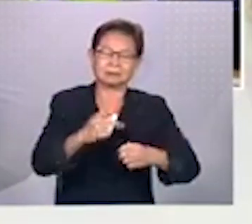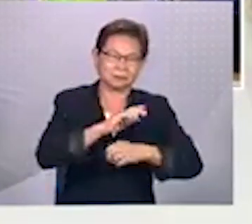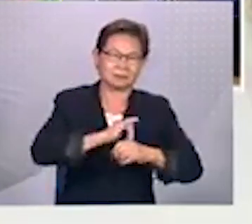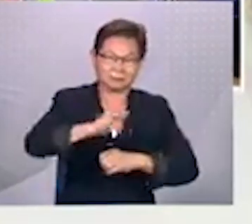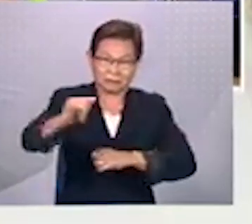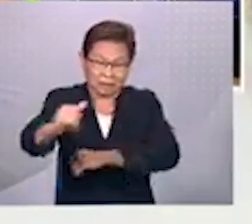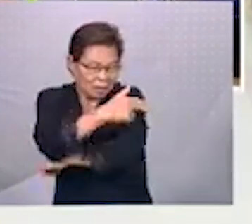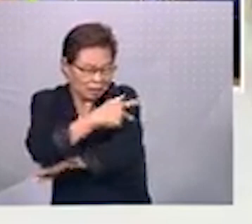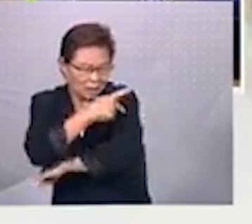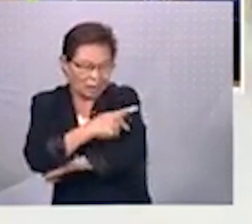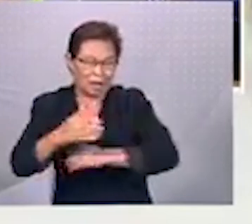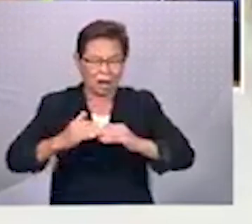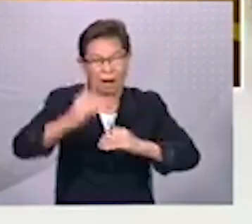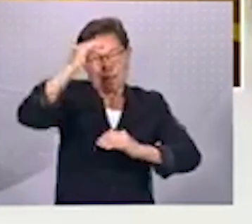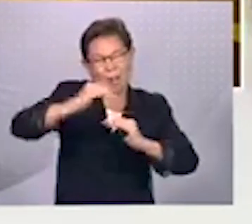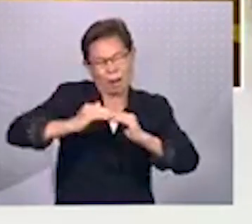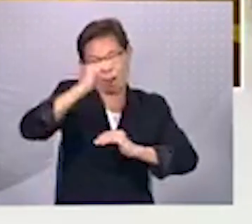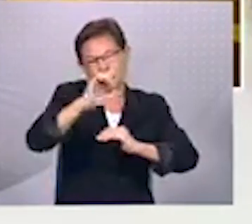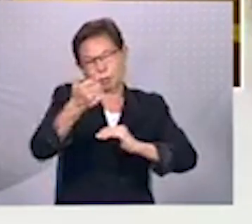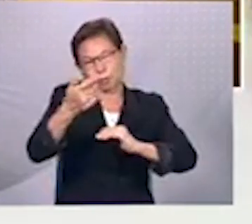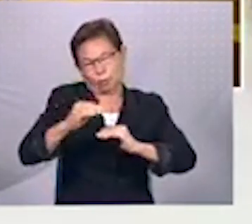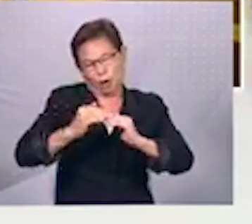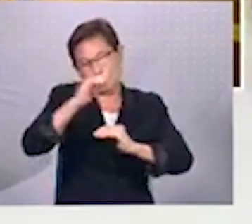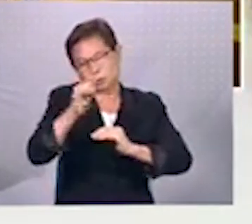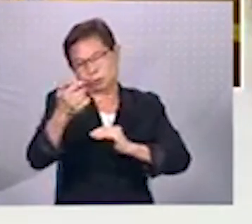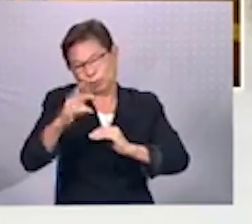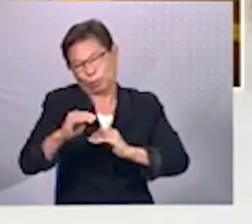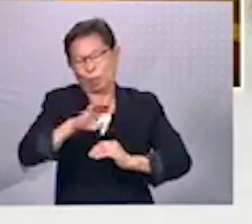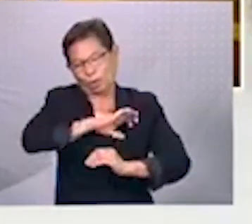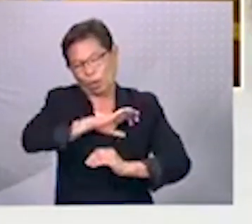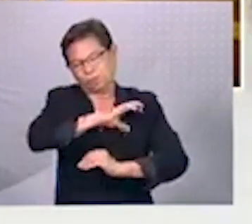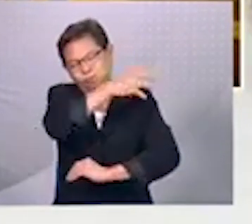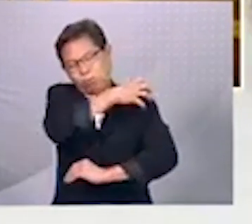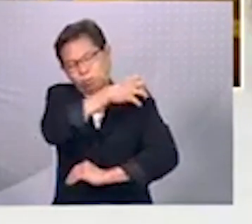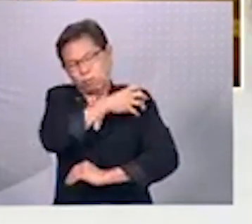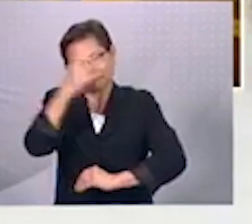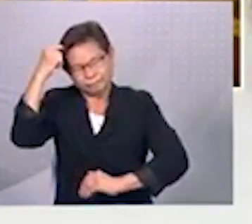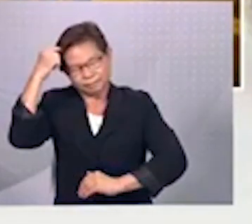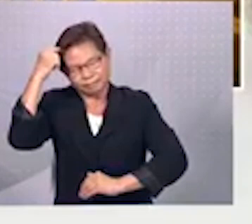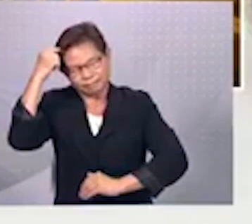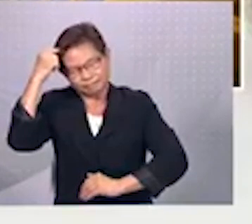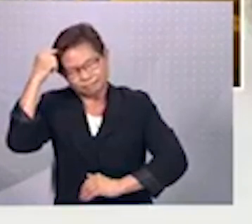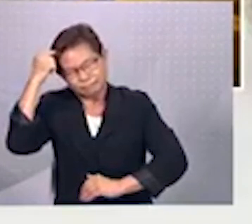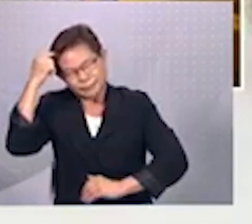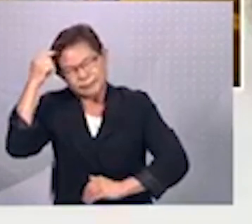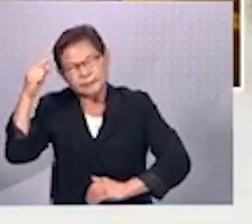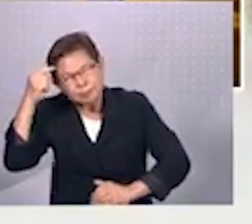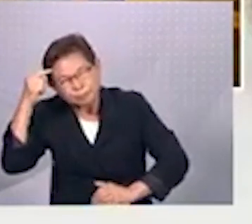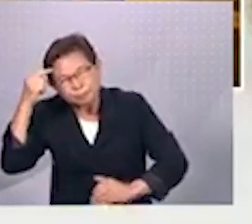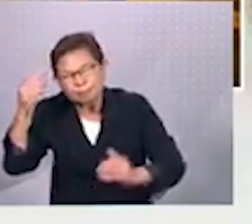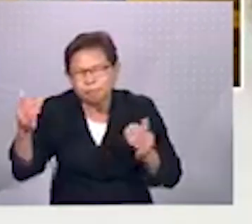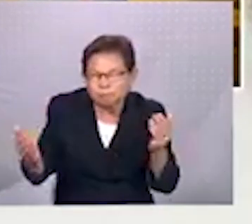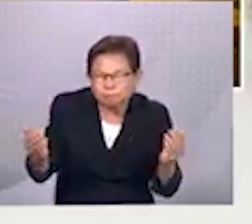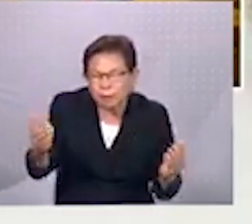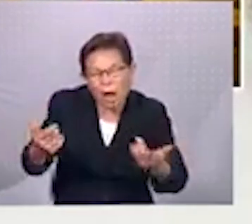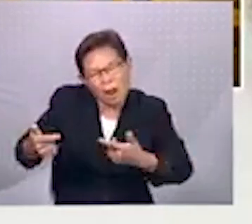daripada 10 kilometer, pihak polis juga diberikan kuasa budi bicara untuk melepaskan